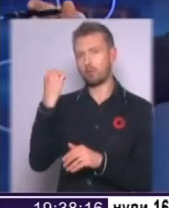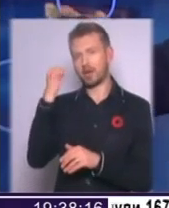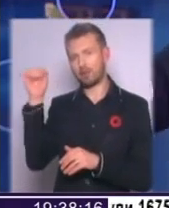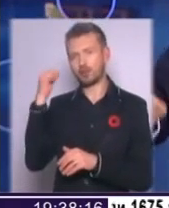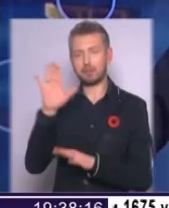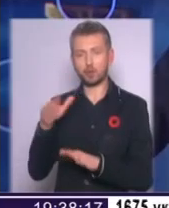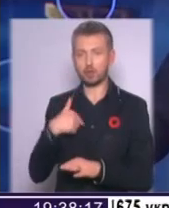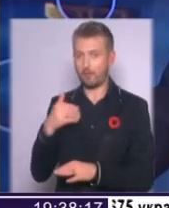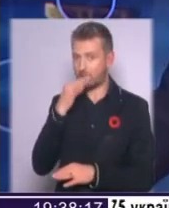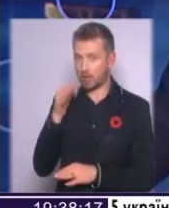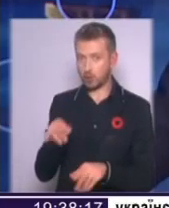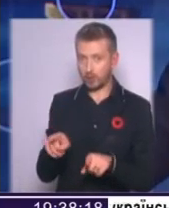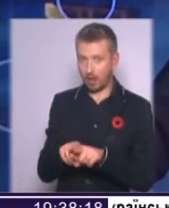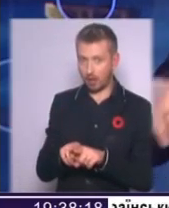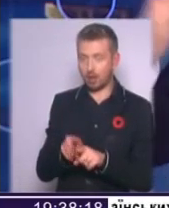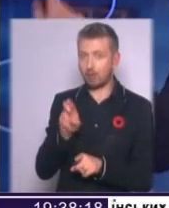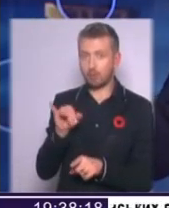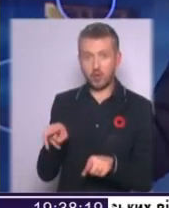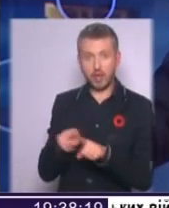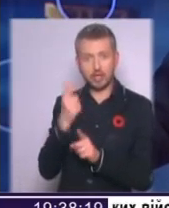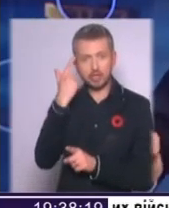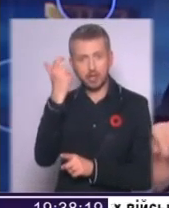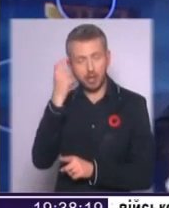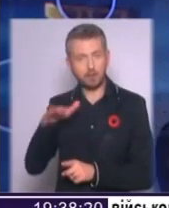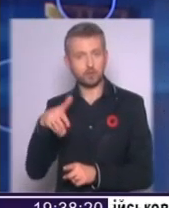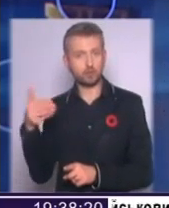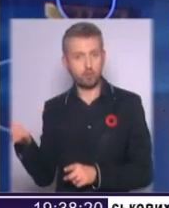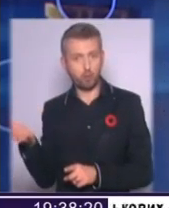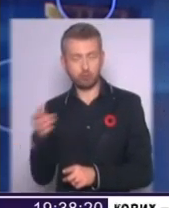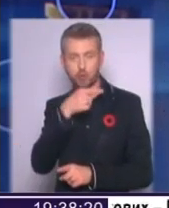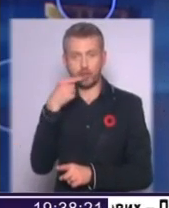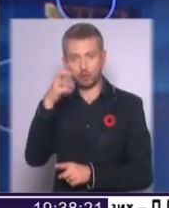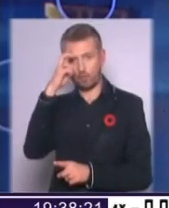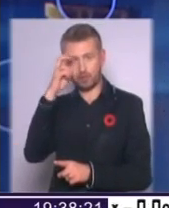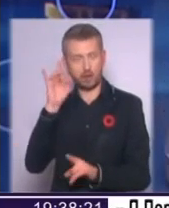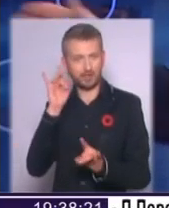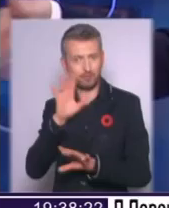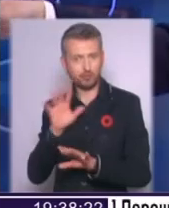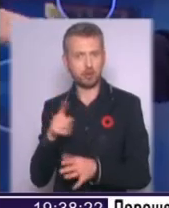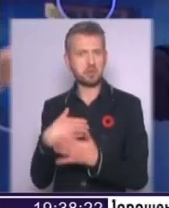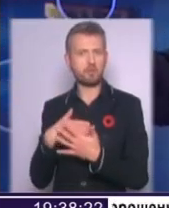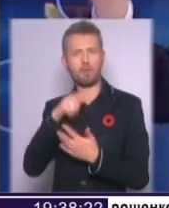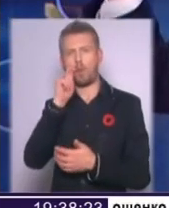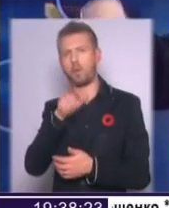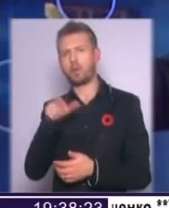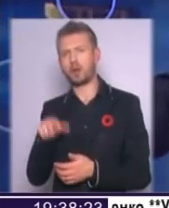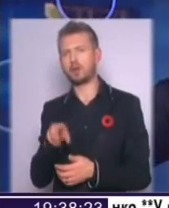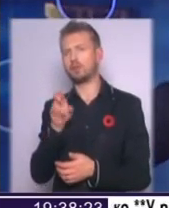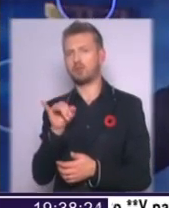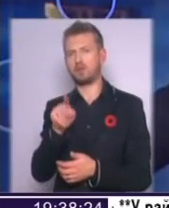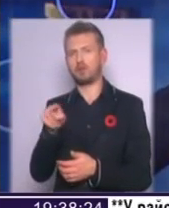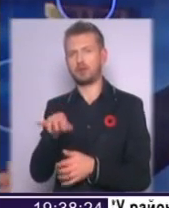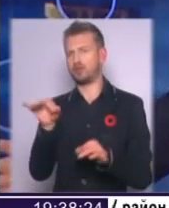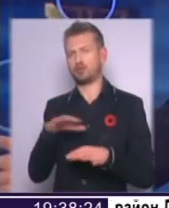Знаєте, я вам скажу так, якби отаких от заяв там з боку Російської Федерації не звучало, мовляв, там українці, якби не вони, то нічого б там